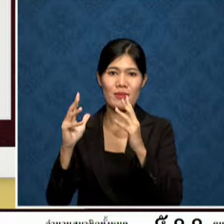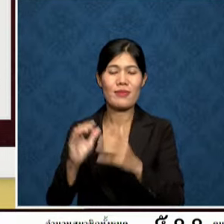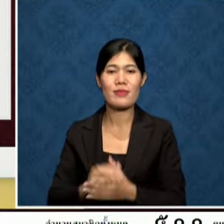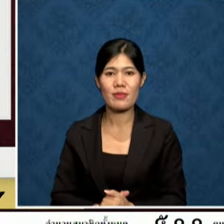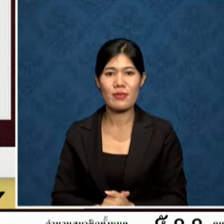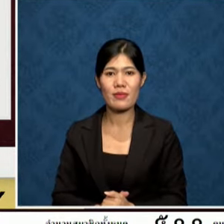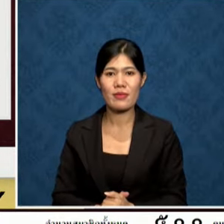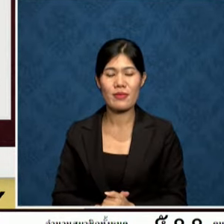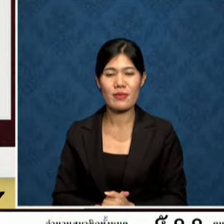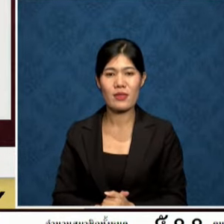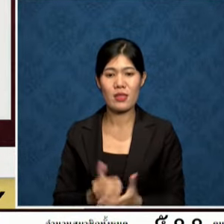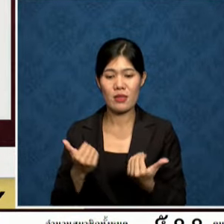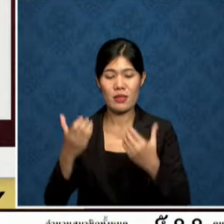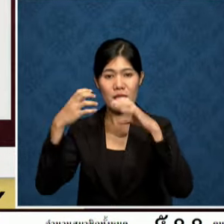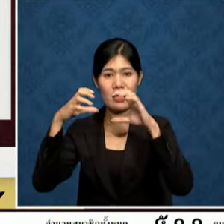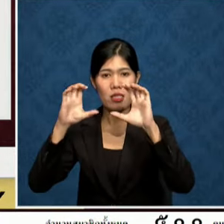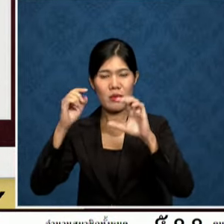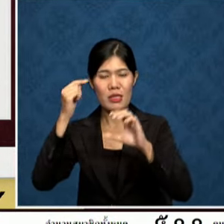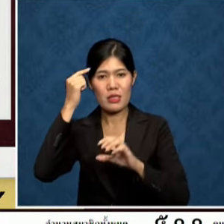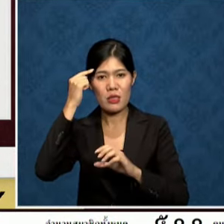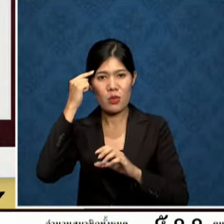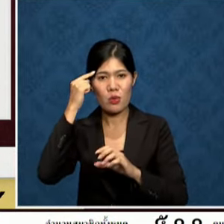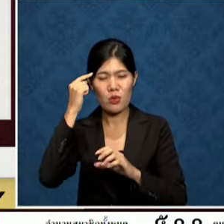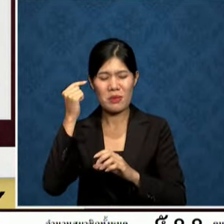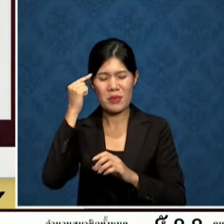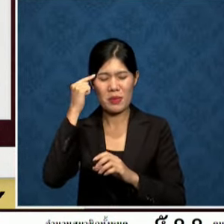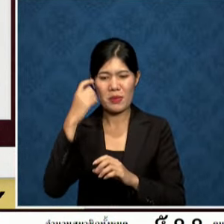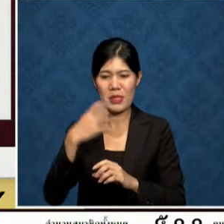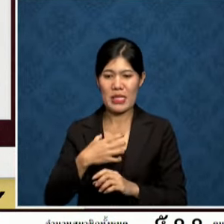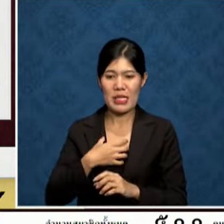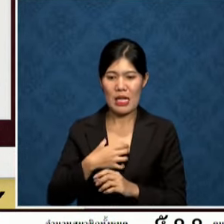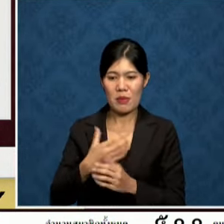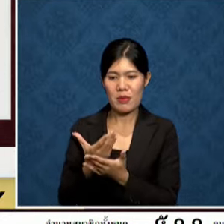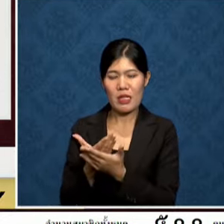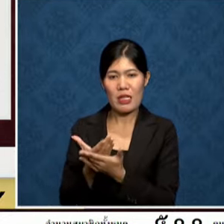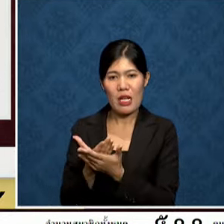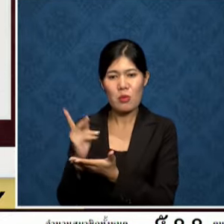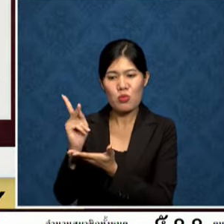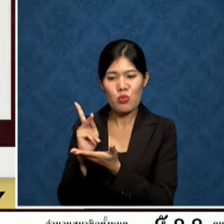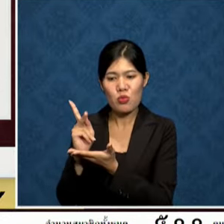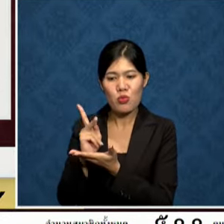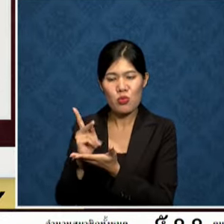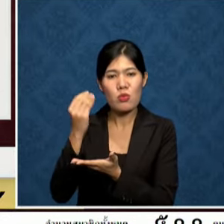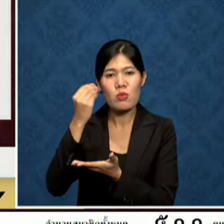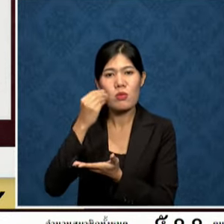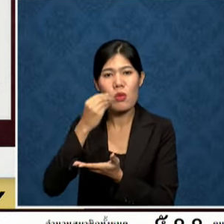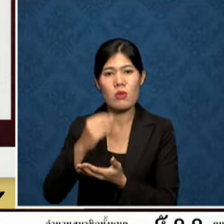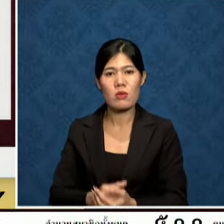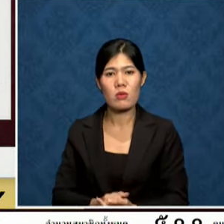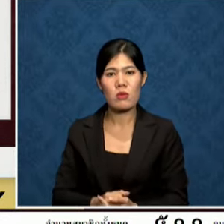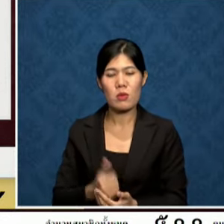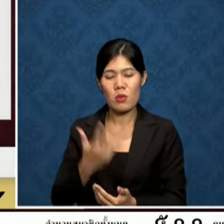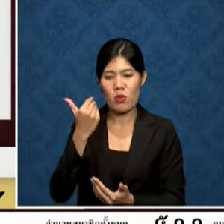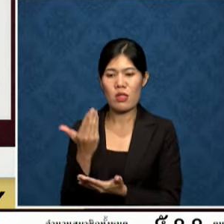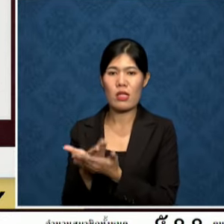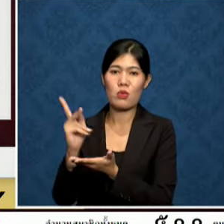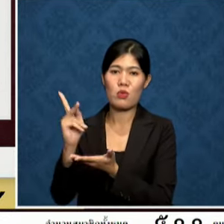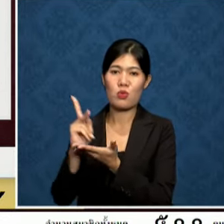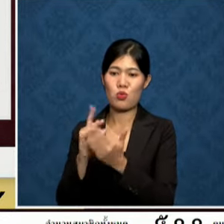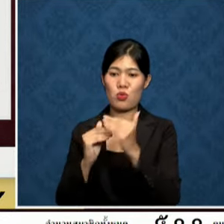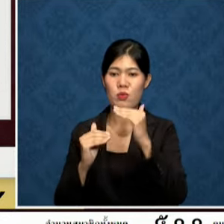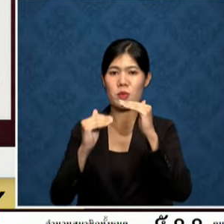คะและรัฐบาลเองก็ดูเหมือนจะเริ่มเสพติดการขาดดุลแล้วนะคะเพราะว่าเป็นการกู้เต็มเพดานทุกๆ